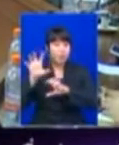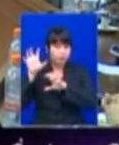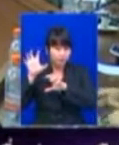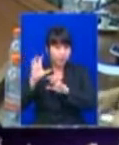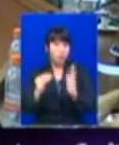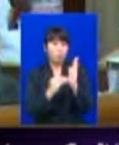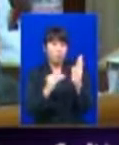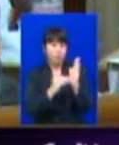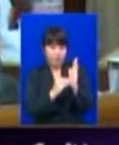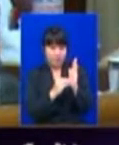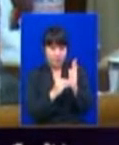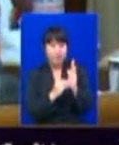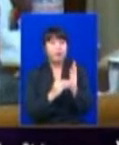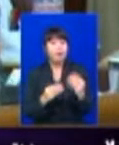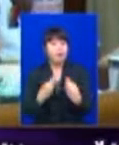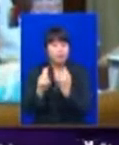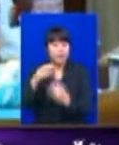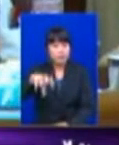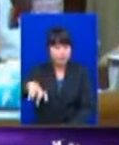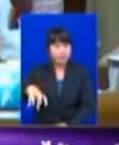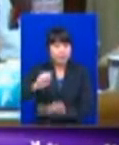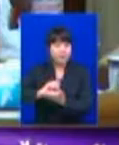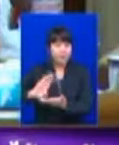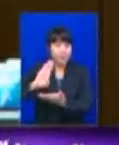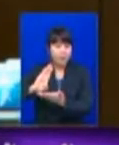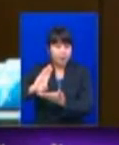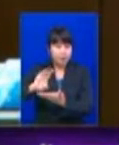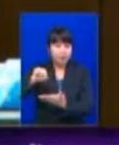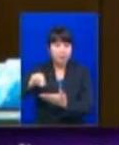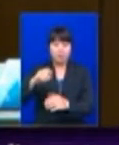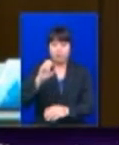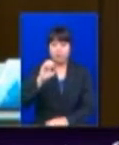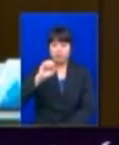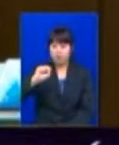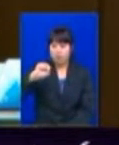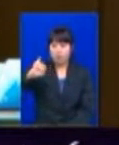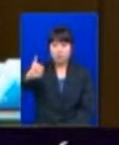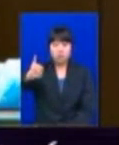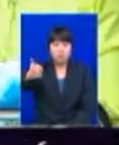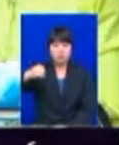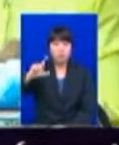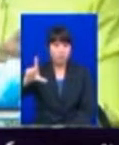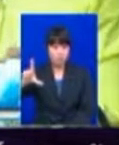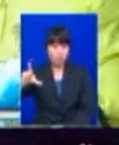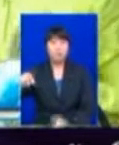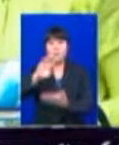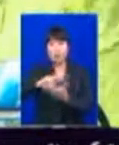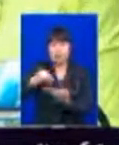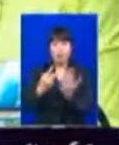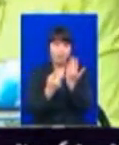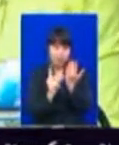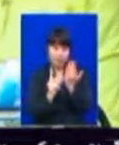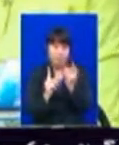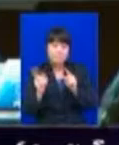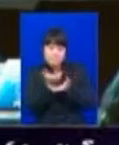ไทยและกรุงเทพมหานครมอบหมายให้สถาบันเทคโนโลยีพระจอมเกล้าเจ้าคุณทหารลาดกระบังและมหาวิทยาลัยขอนแก่นเป็นที่ปรึกษ